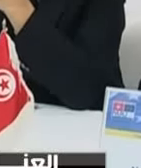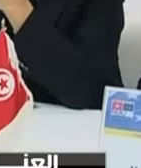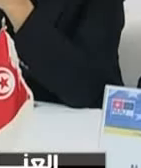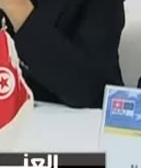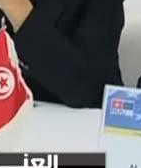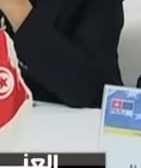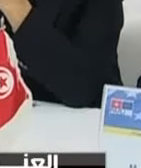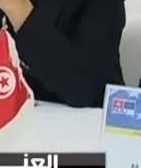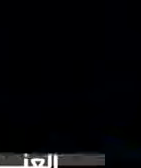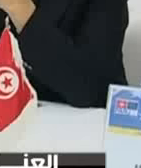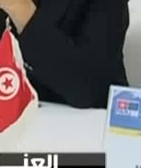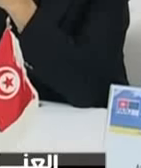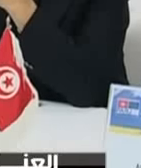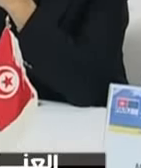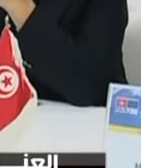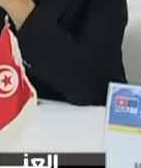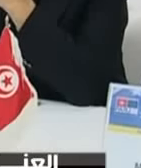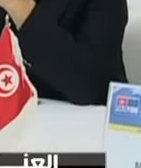إصلاح القضاء.